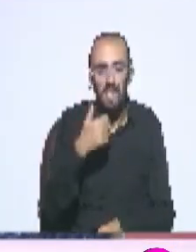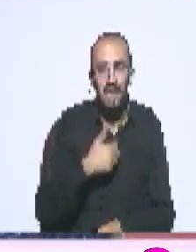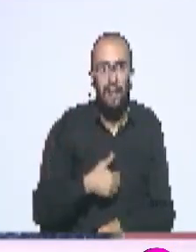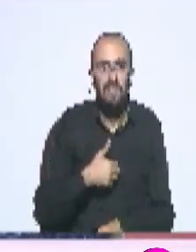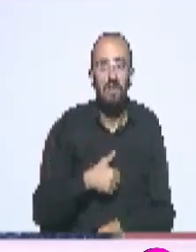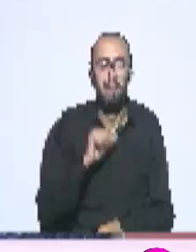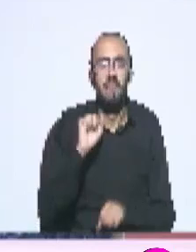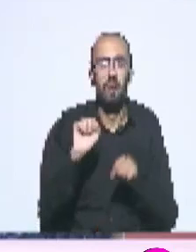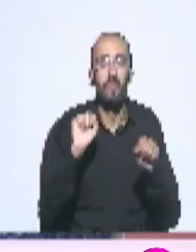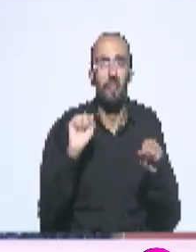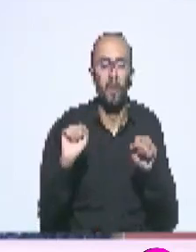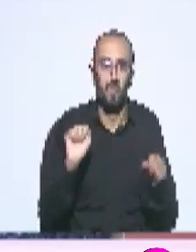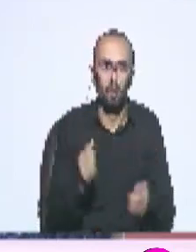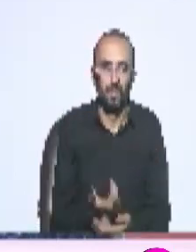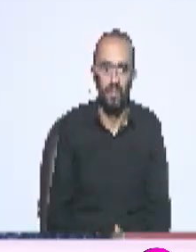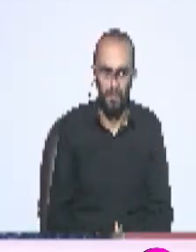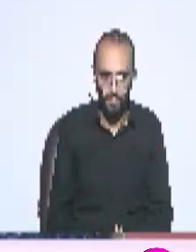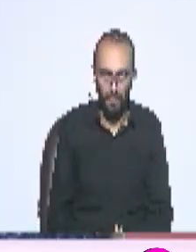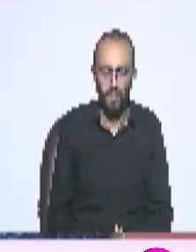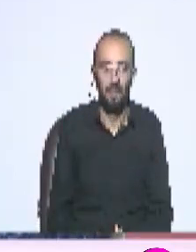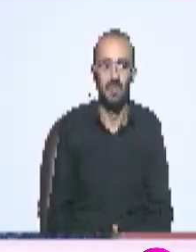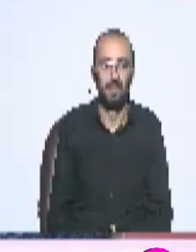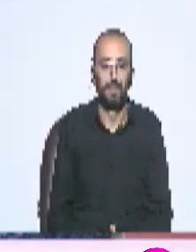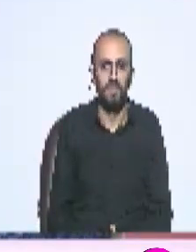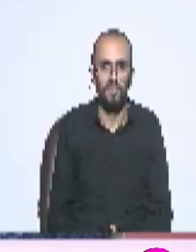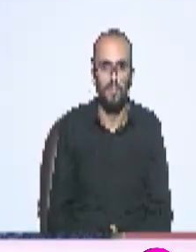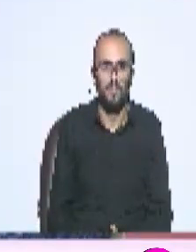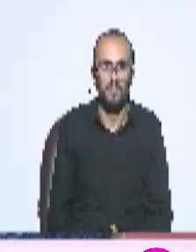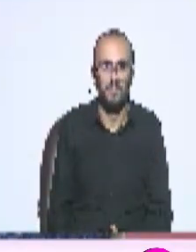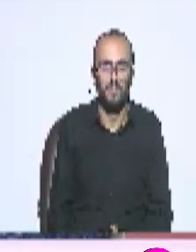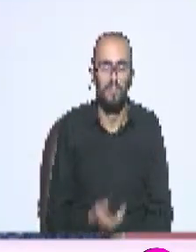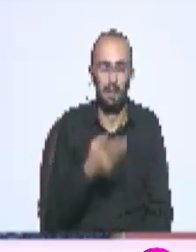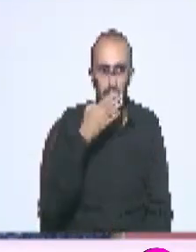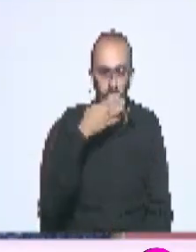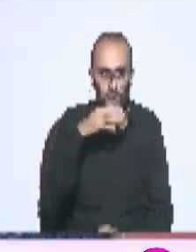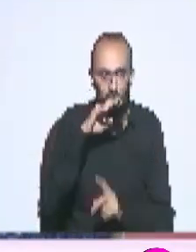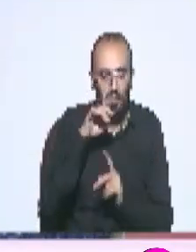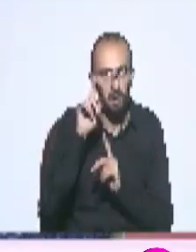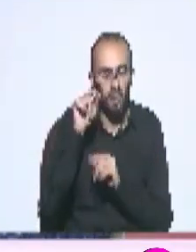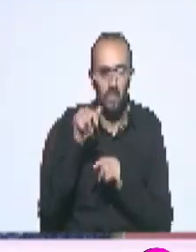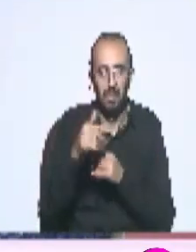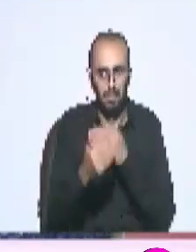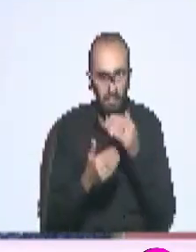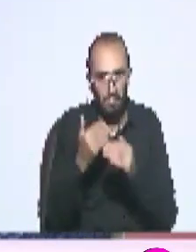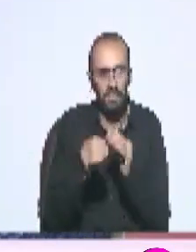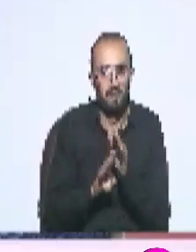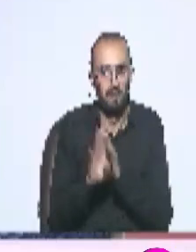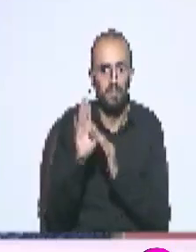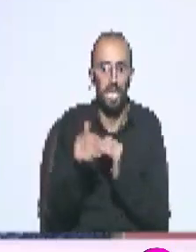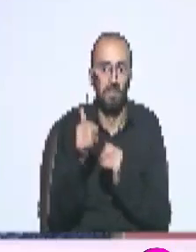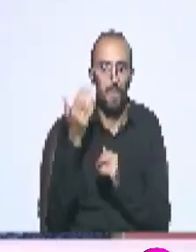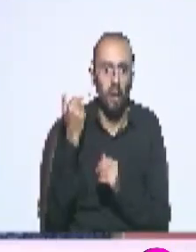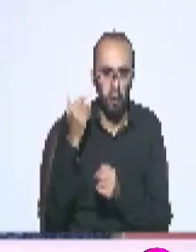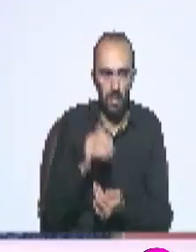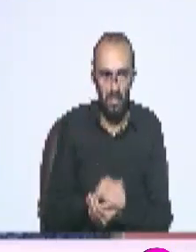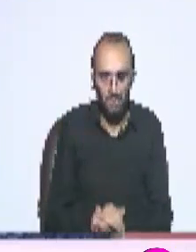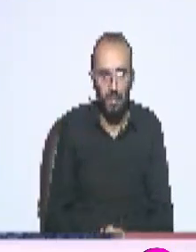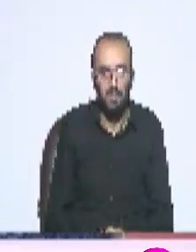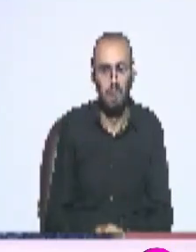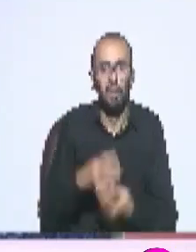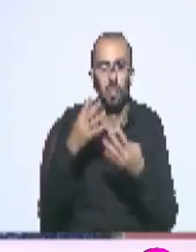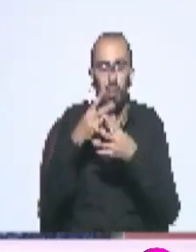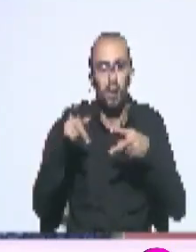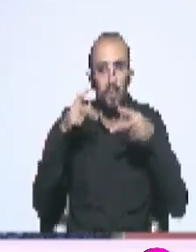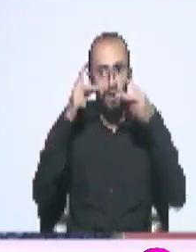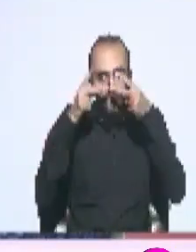النفسي مع الناس اللي بتشتغل معاهم ف يعني نشكر ربنا ان ده موجود دلوقتي وحاجه بنقدر ان احنا نبقى